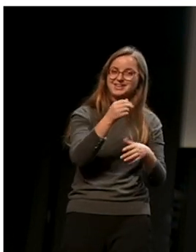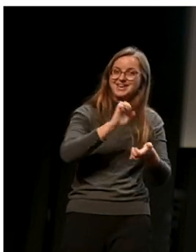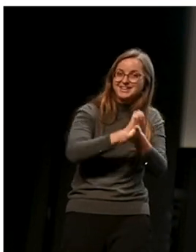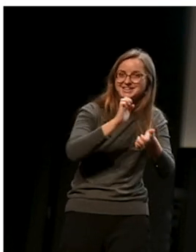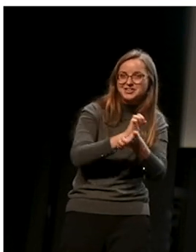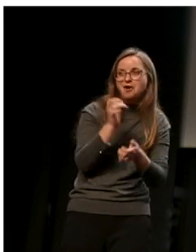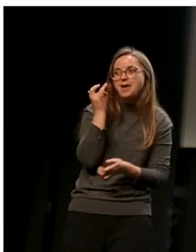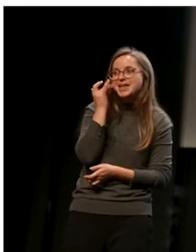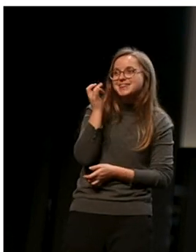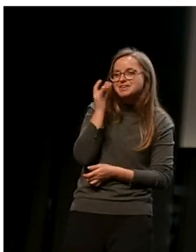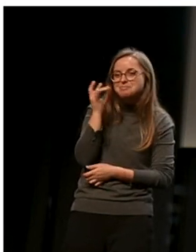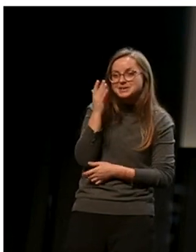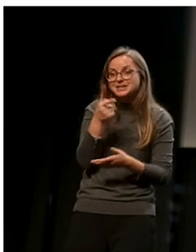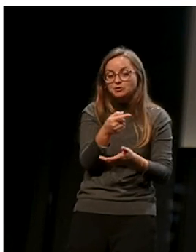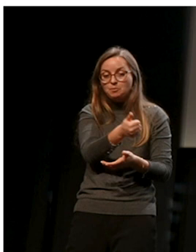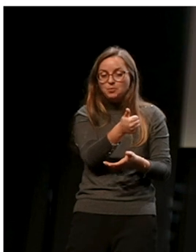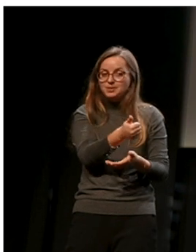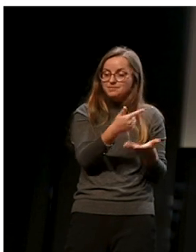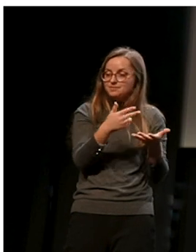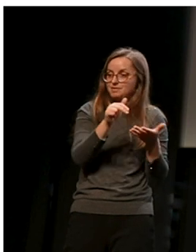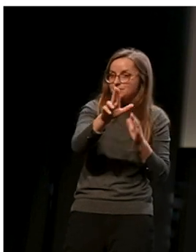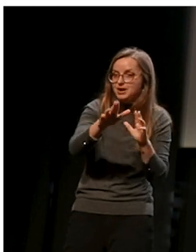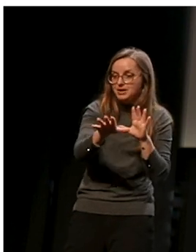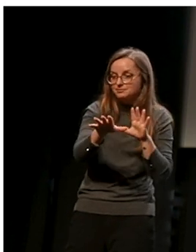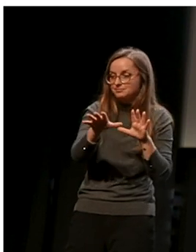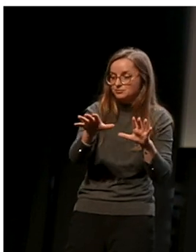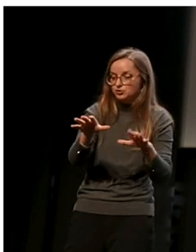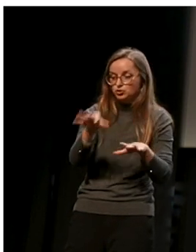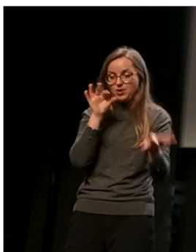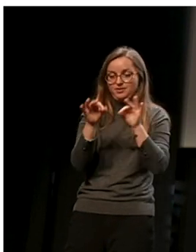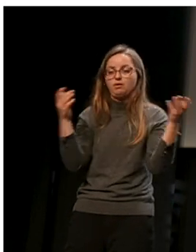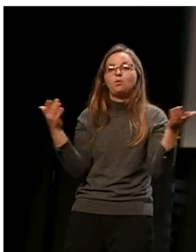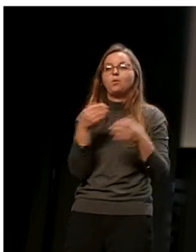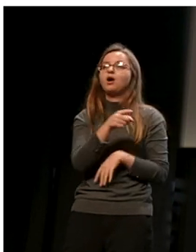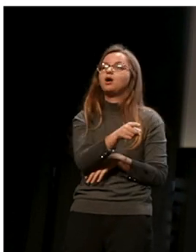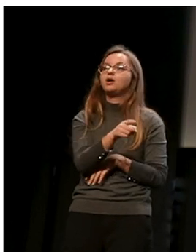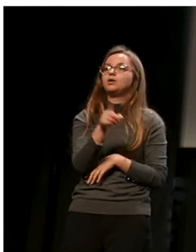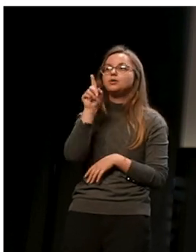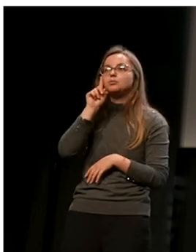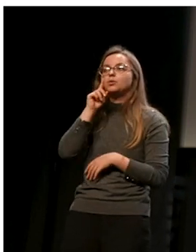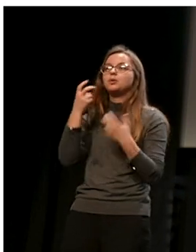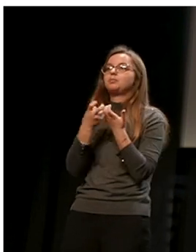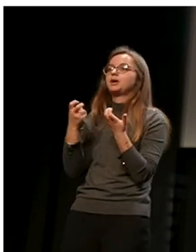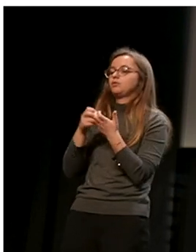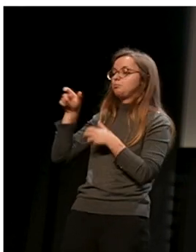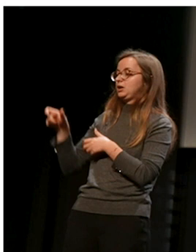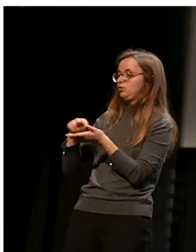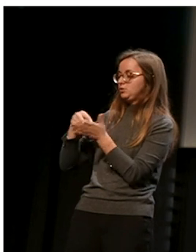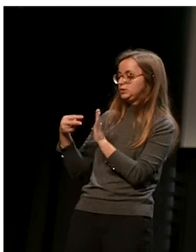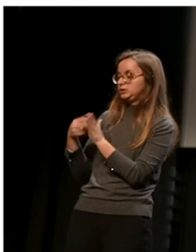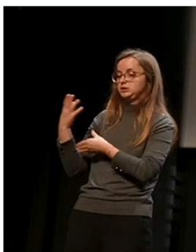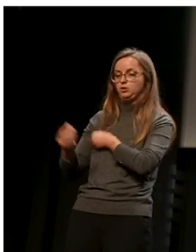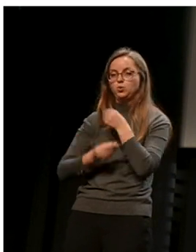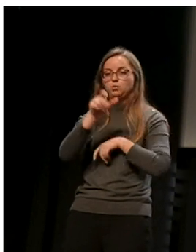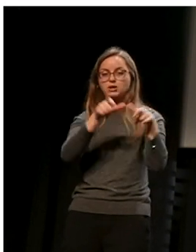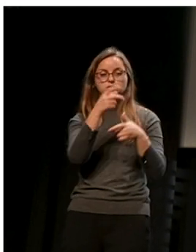eux, à quoi ils vont se satisfaire. Parce que qu'on est artiste, illustrateur ou n'importe quel technicien à différents degrés, c'est